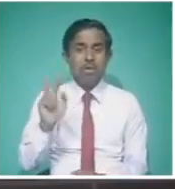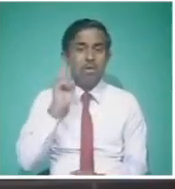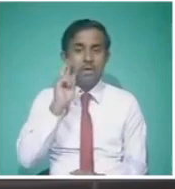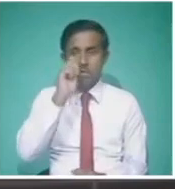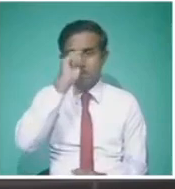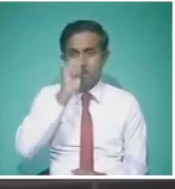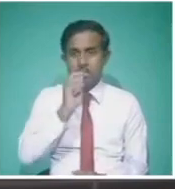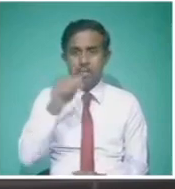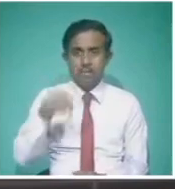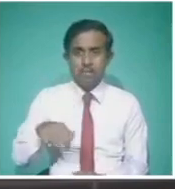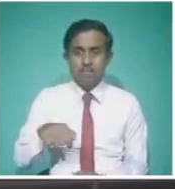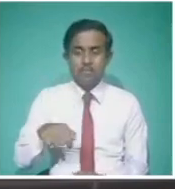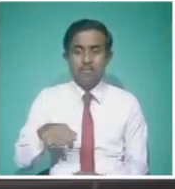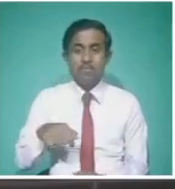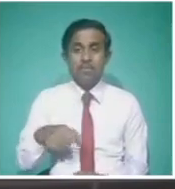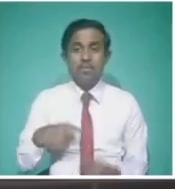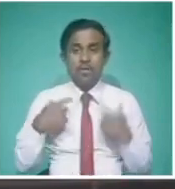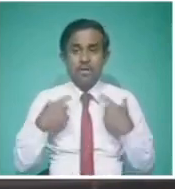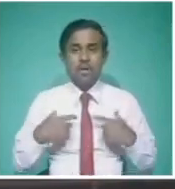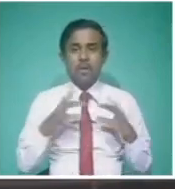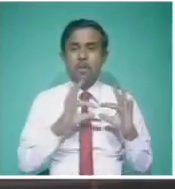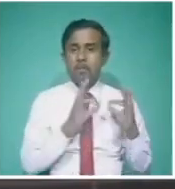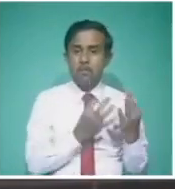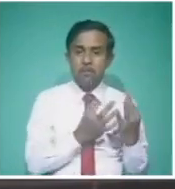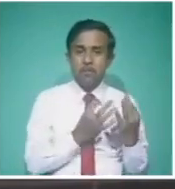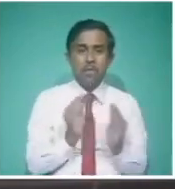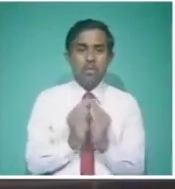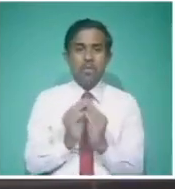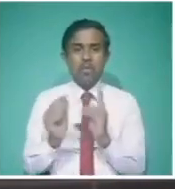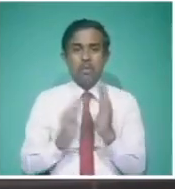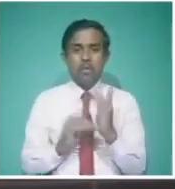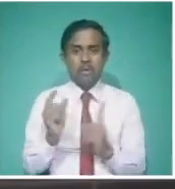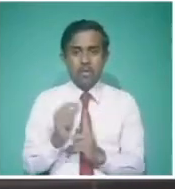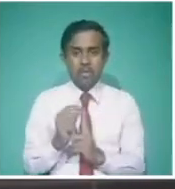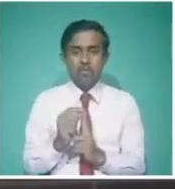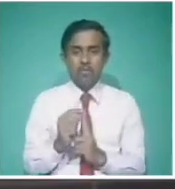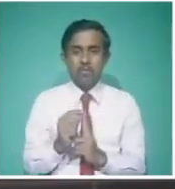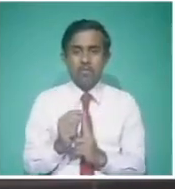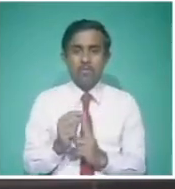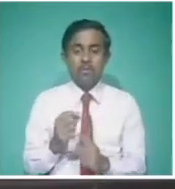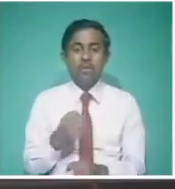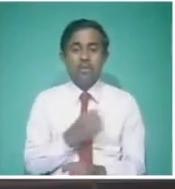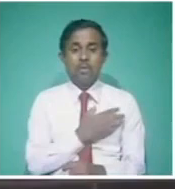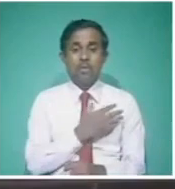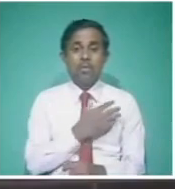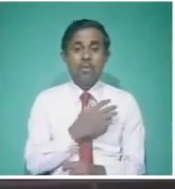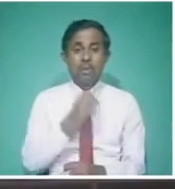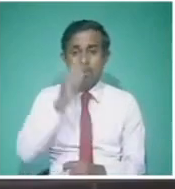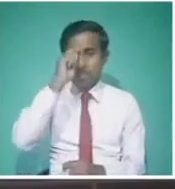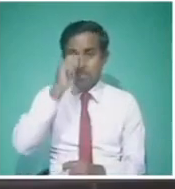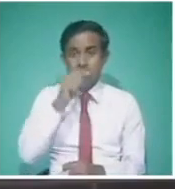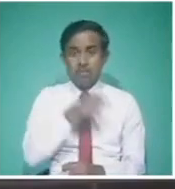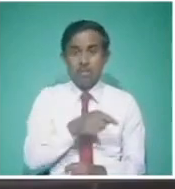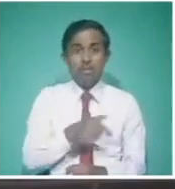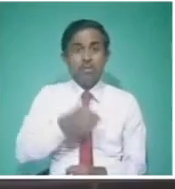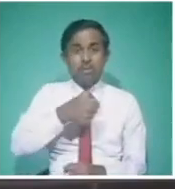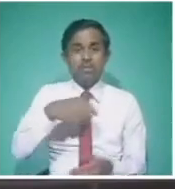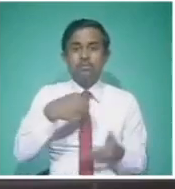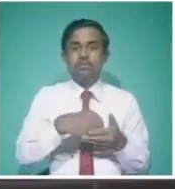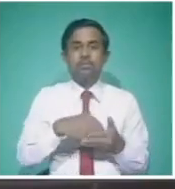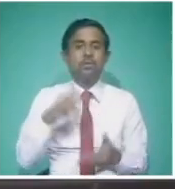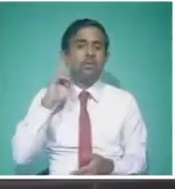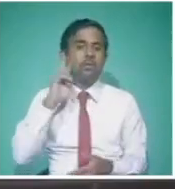වික්‍රමසිංහ මැතිතුමාද. අද රාජපක්ෂ පවුලයි පෝට්ටුවේ මන්ත්‍රීවරු ටිකයි ගෝඨාභය රාජපක්ෂ මහතාට වඩා හොඳට බලා ගන්නවා